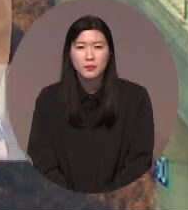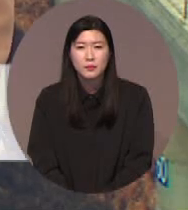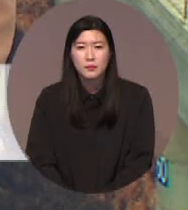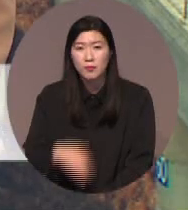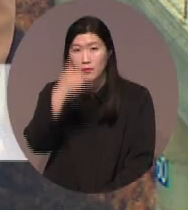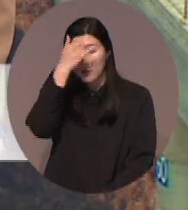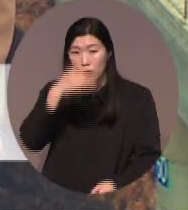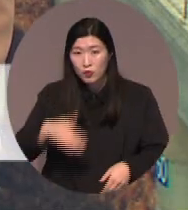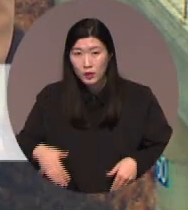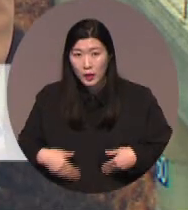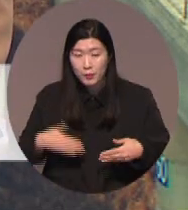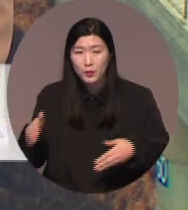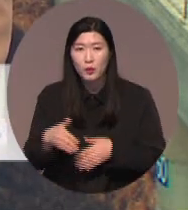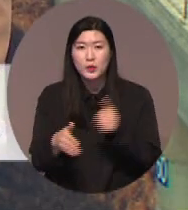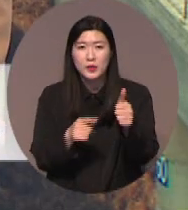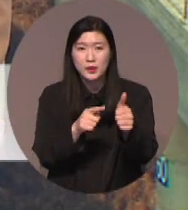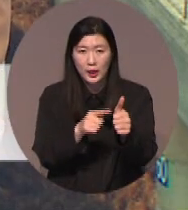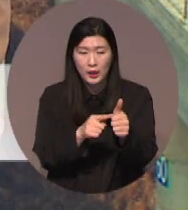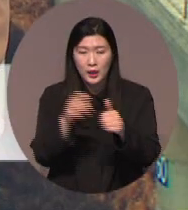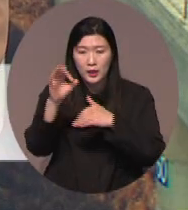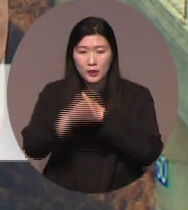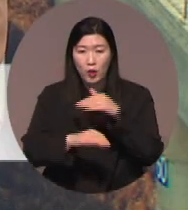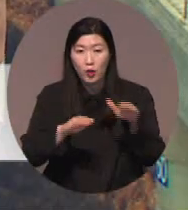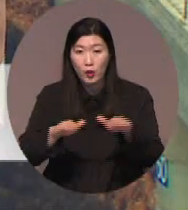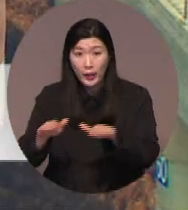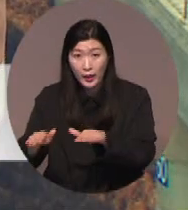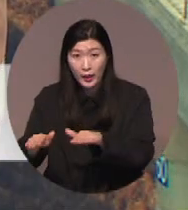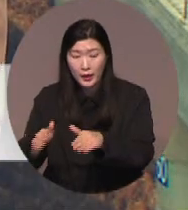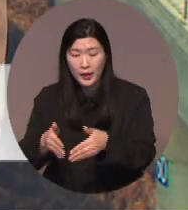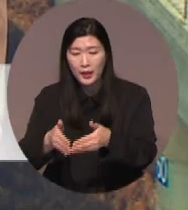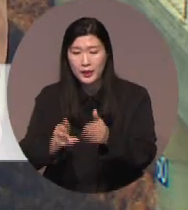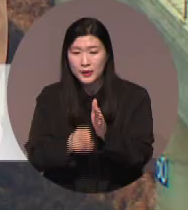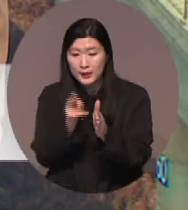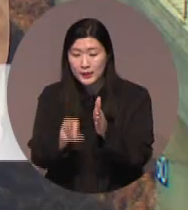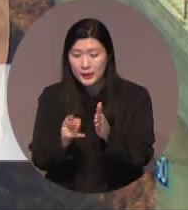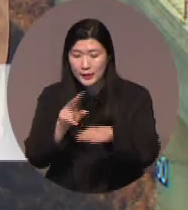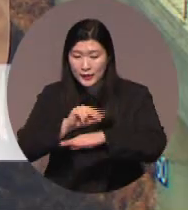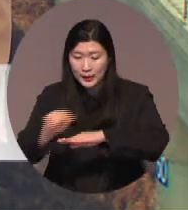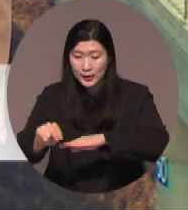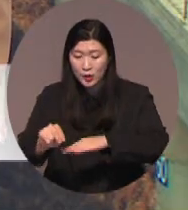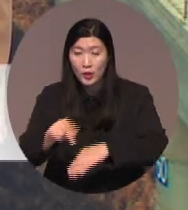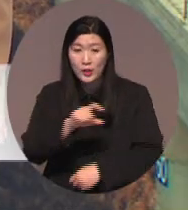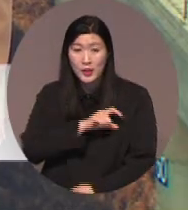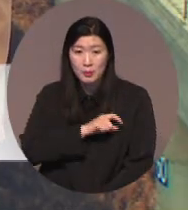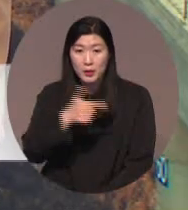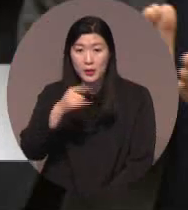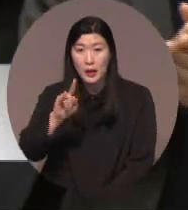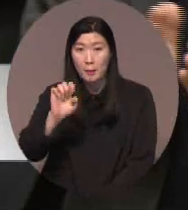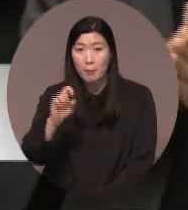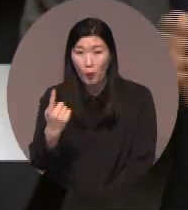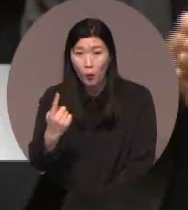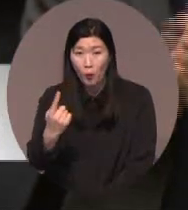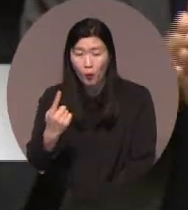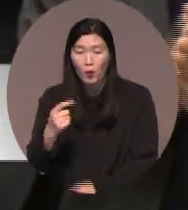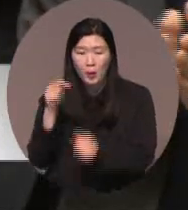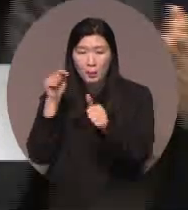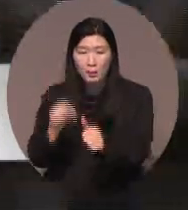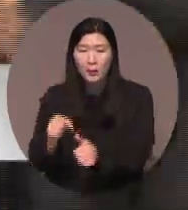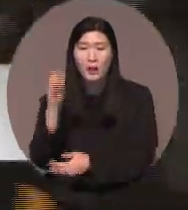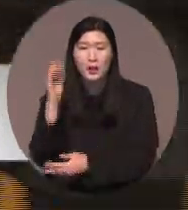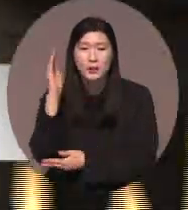김태흠 충남지사가 서해선 복선전철의 신설될 삽교역 명칭을 내포역으로 바꿀 것을